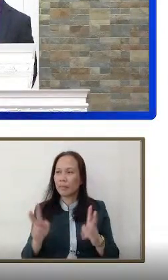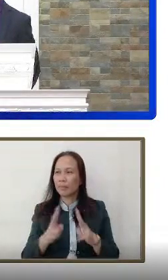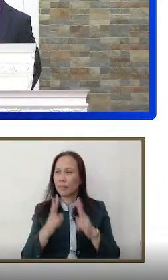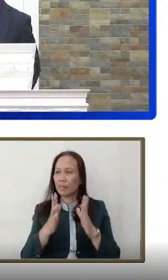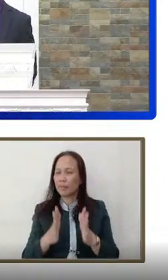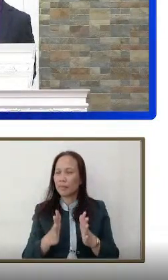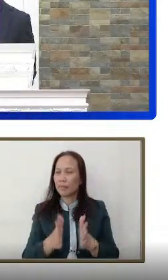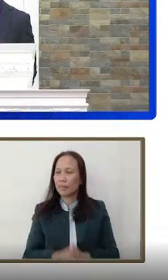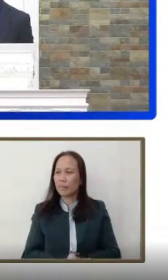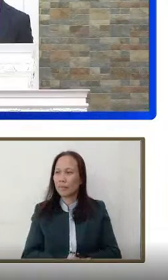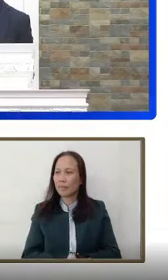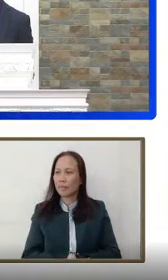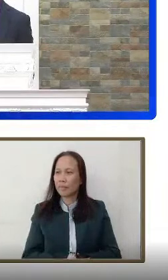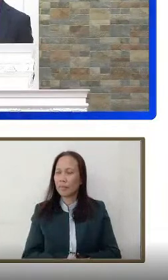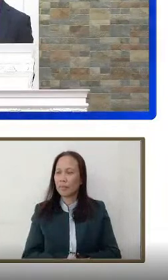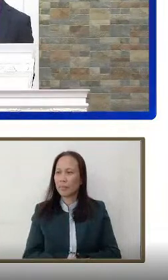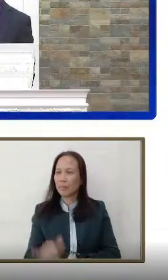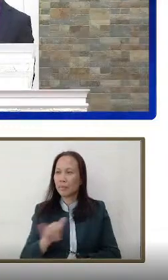Kalakalahati rin.